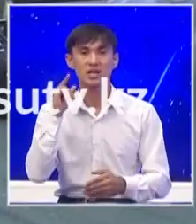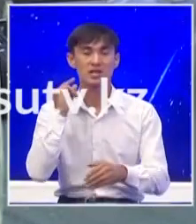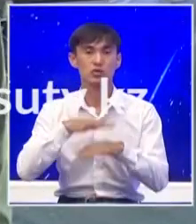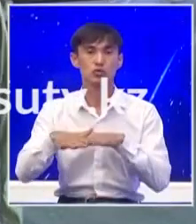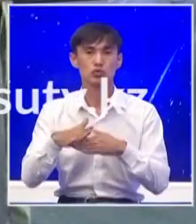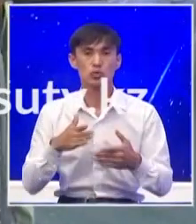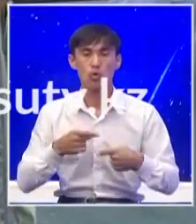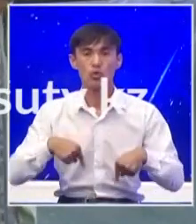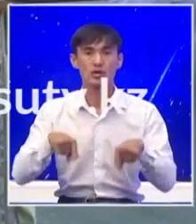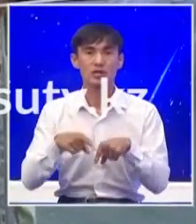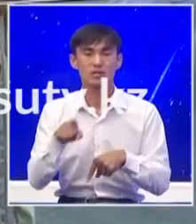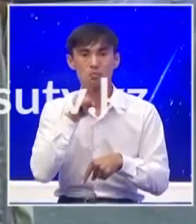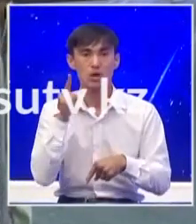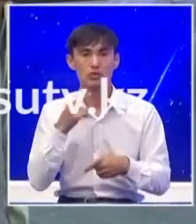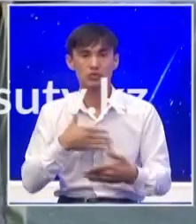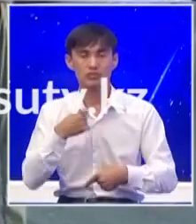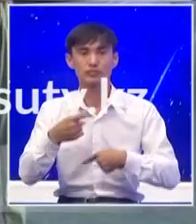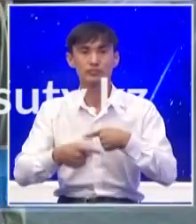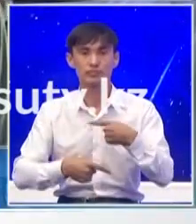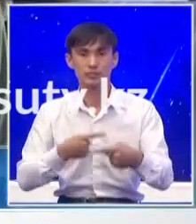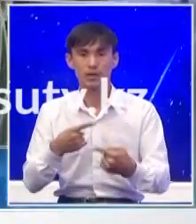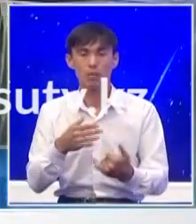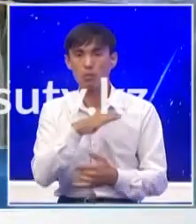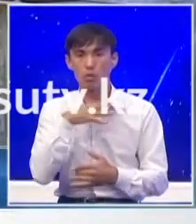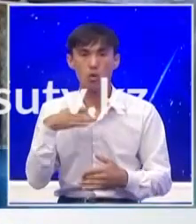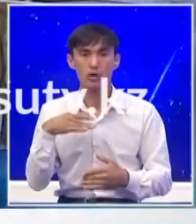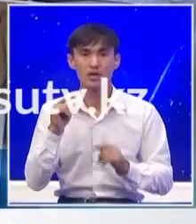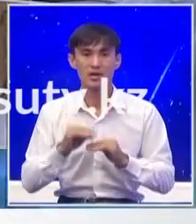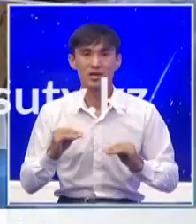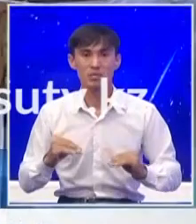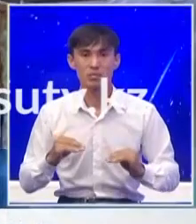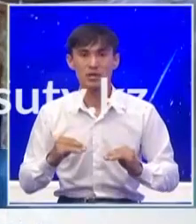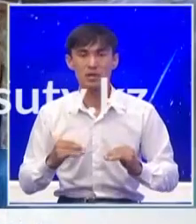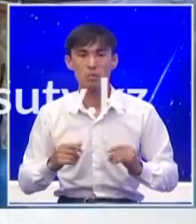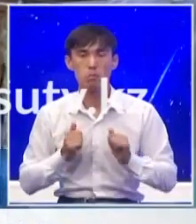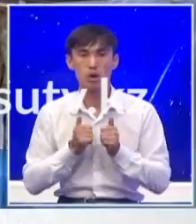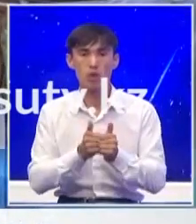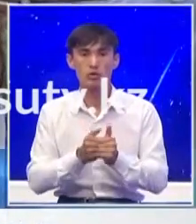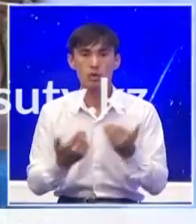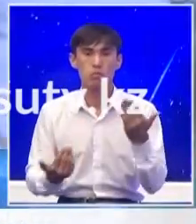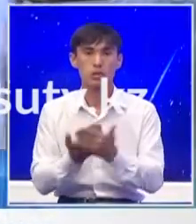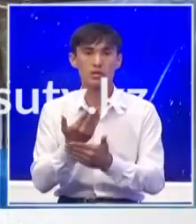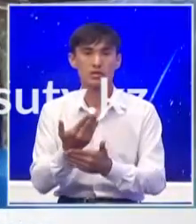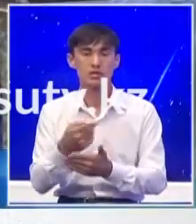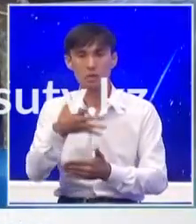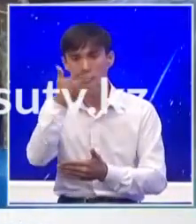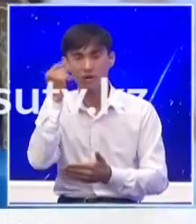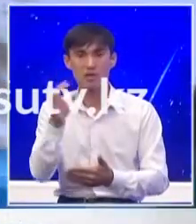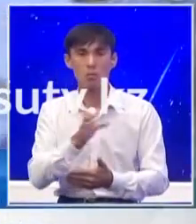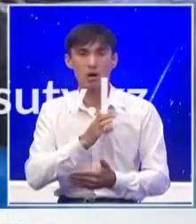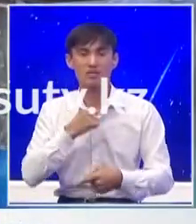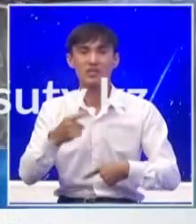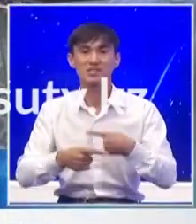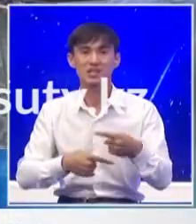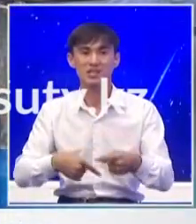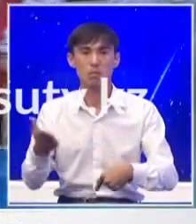Наша молодежь, несомненно, идет в ногу со временем. Но многие ребята в нескончаемой погоне за трендами забывают о богатом наследии предков. Чтобы